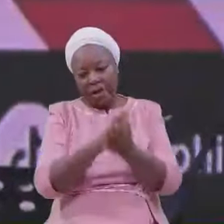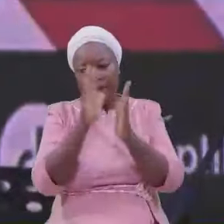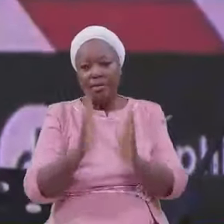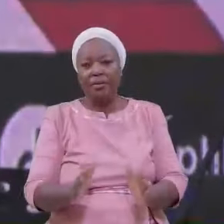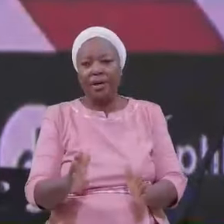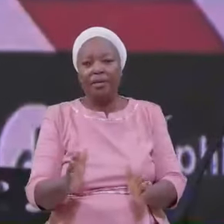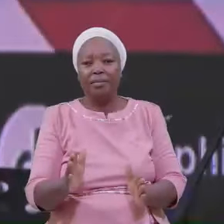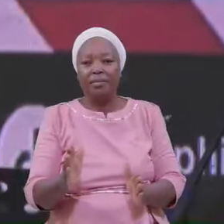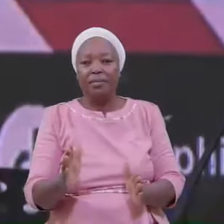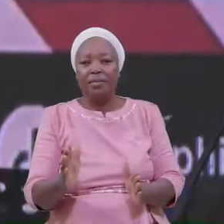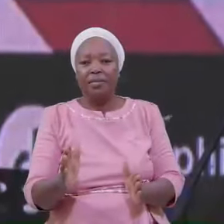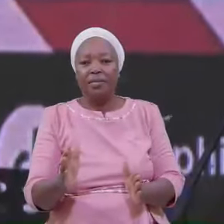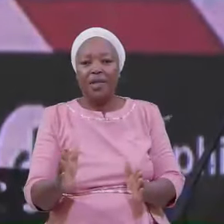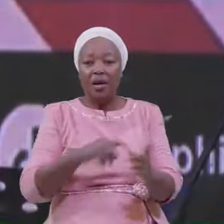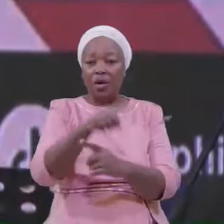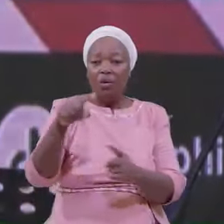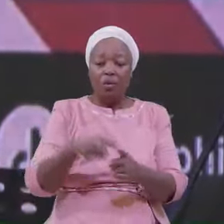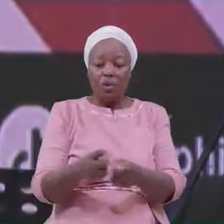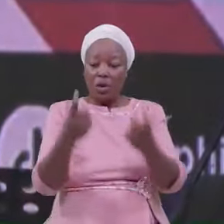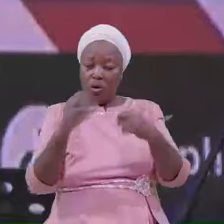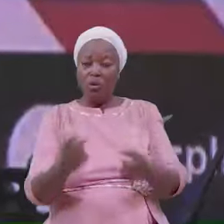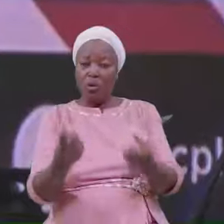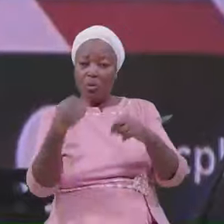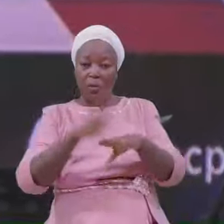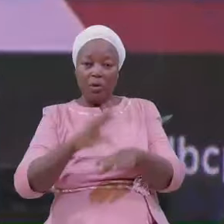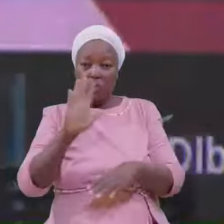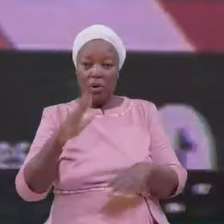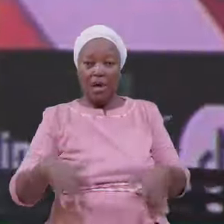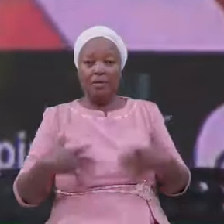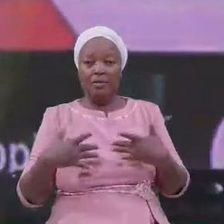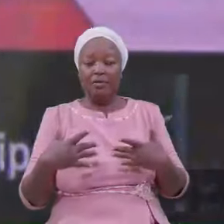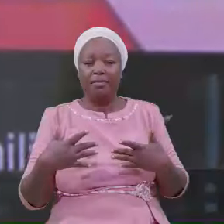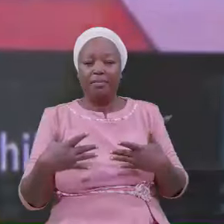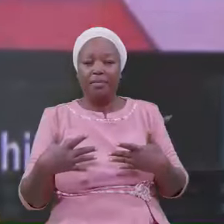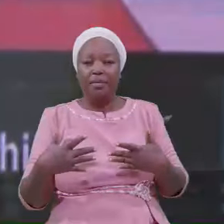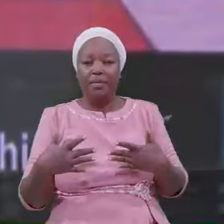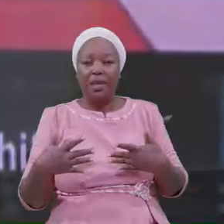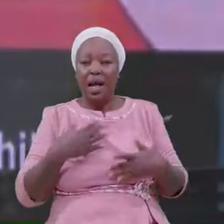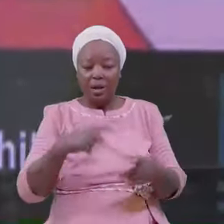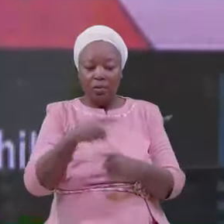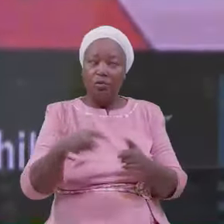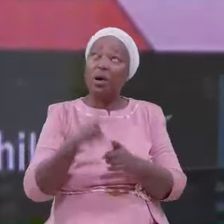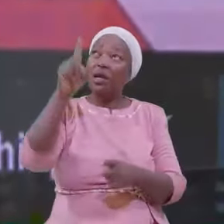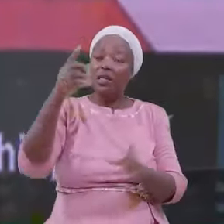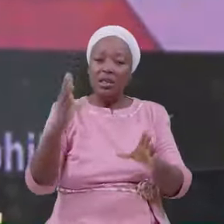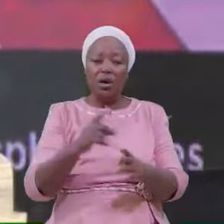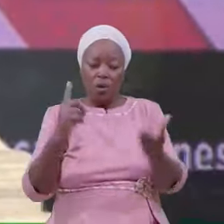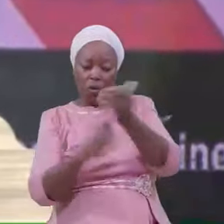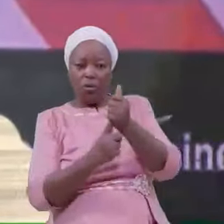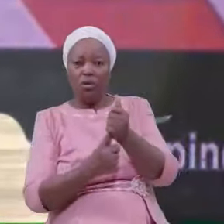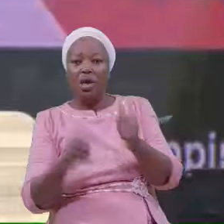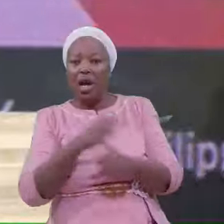When sa God lahat, comes upon your life. Ang Panginoon ay hihipuin ang iyong buhay. And when He takes hold of your life